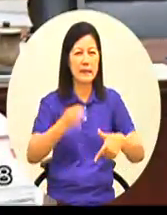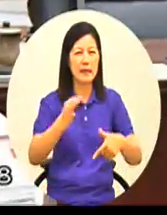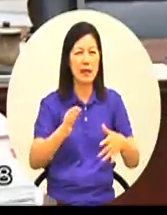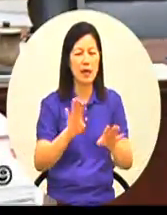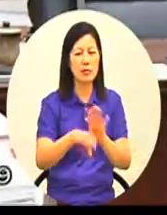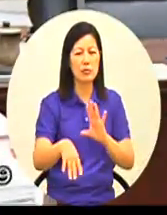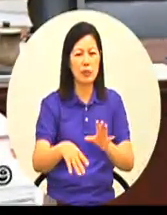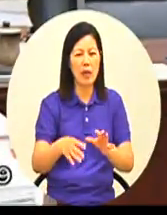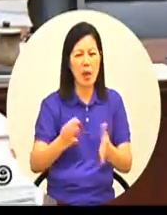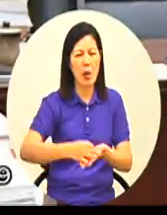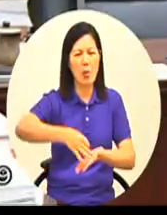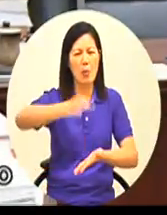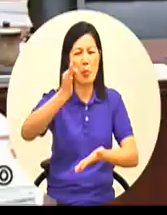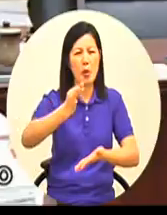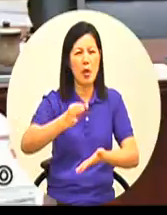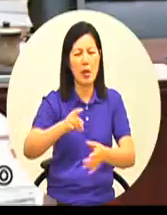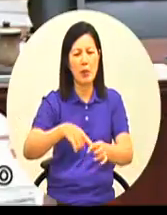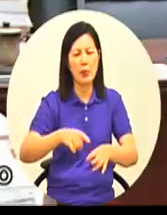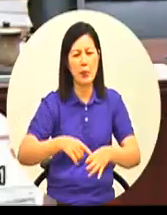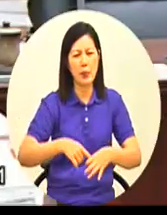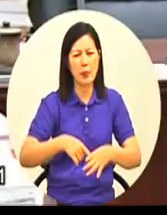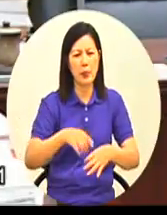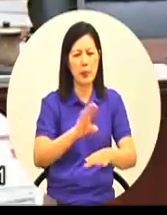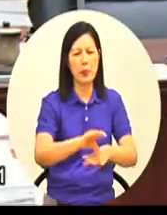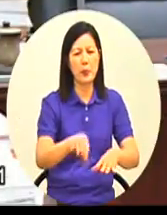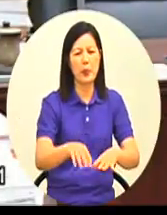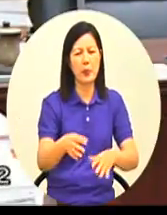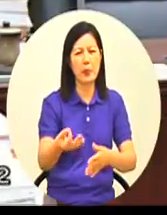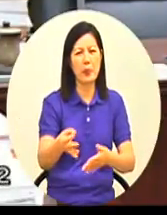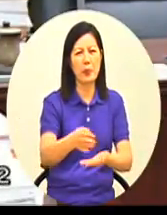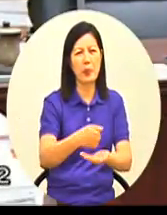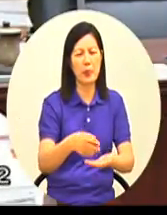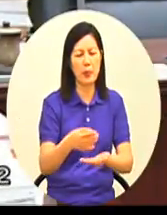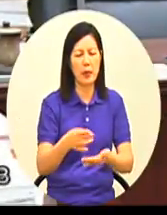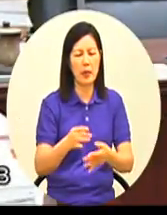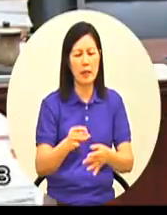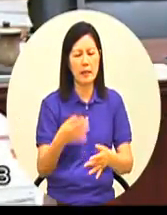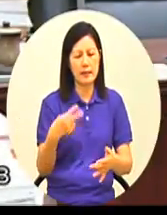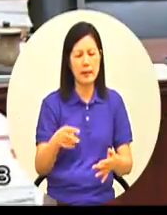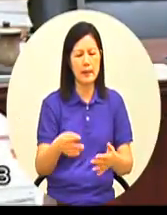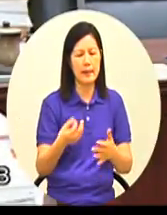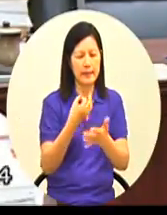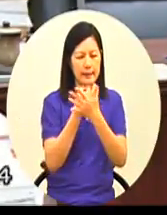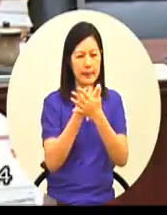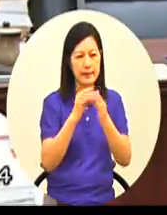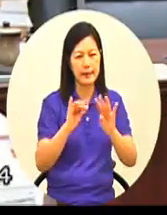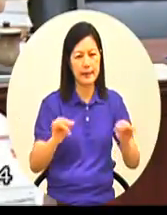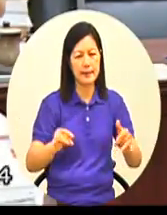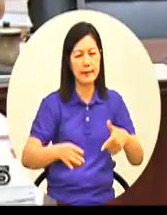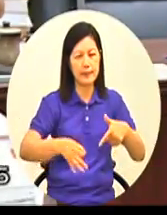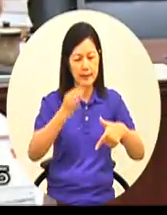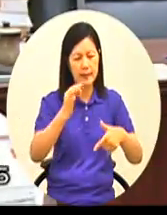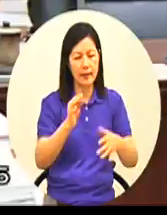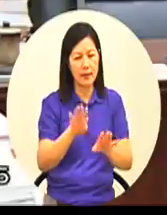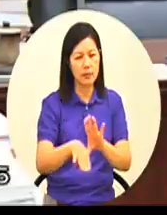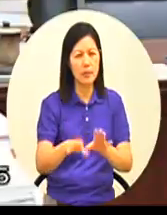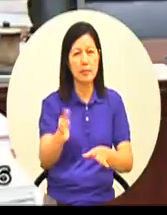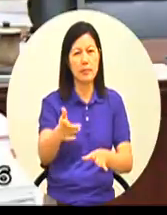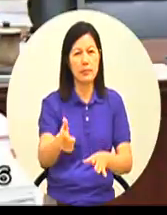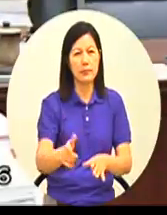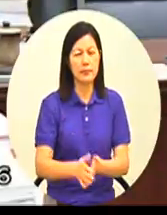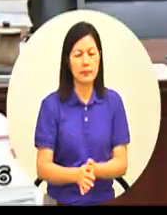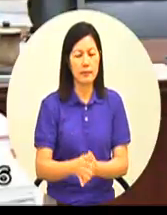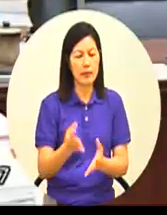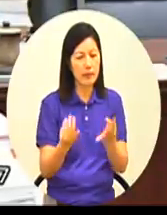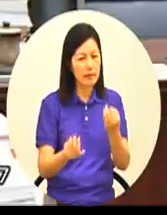天价，结果我们赚了一点地价税为了他做的停车场，结果他是为了省地价税，而不是，所以说地价税的比例因为现